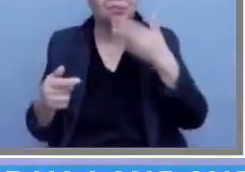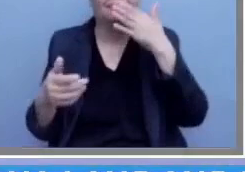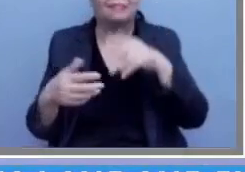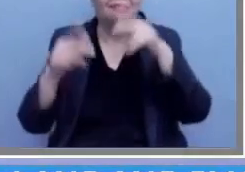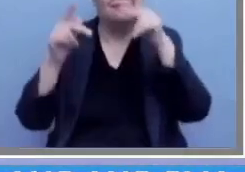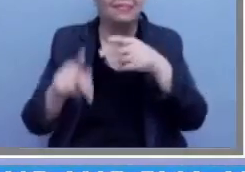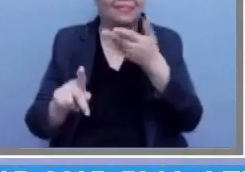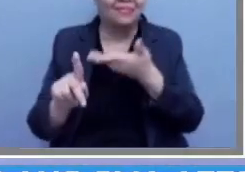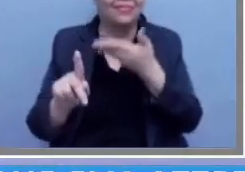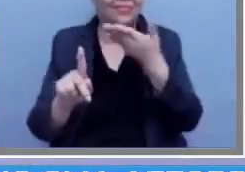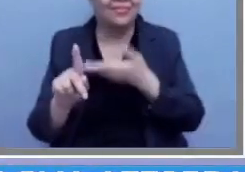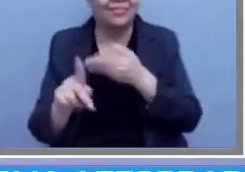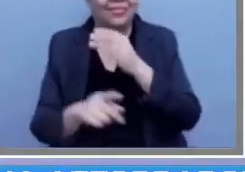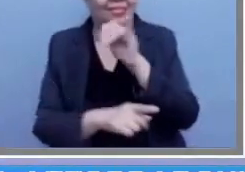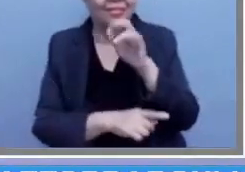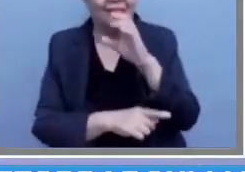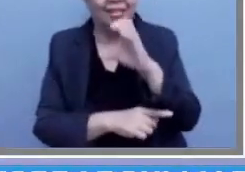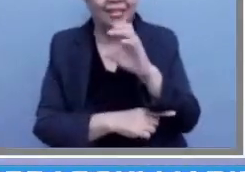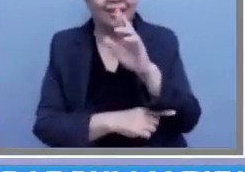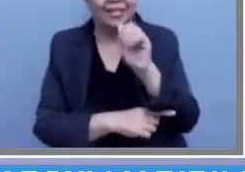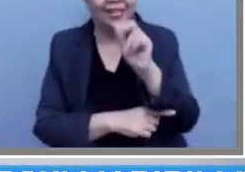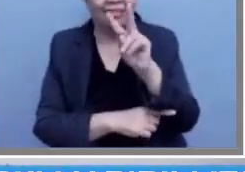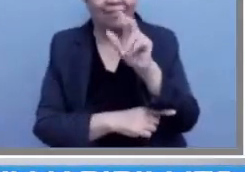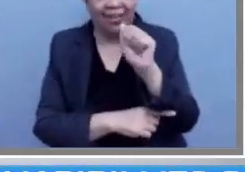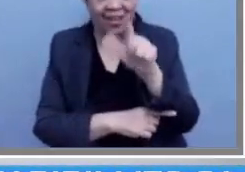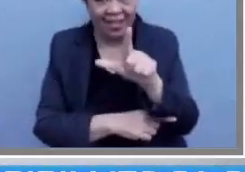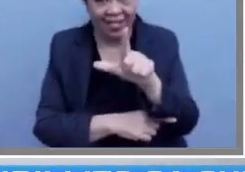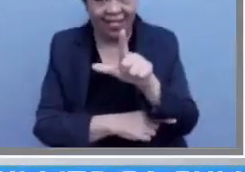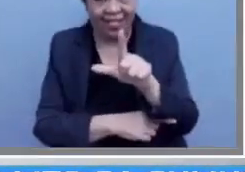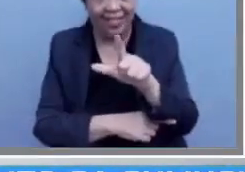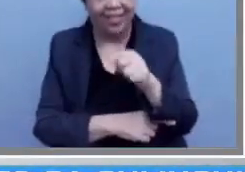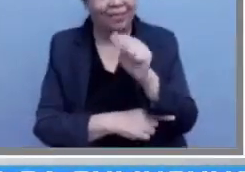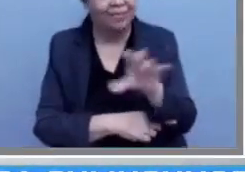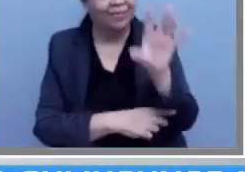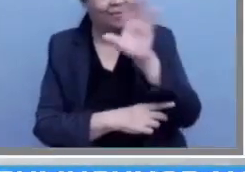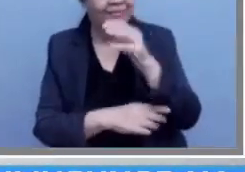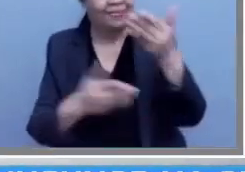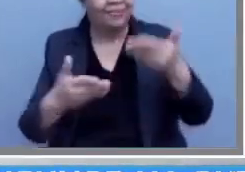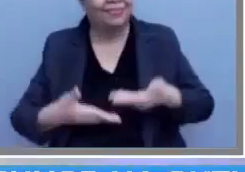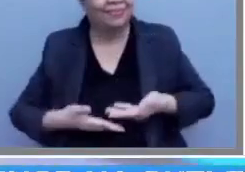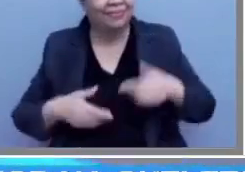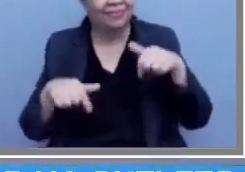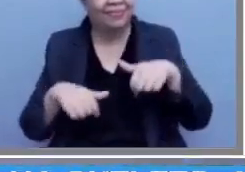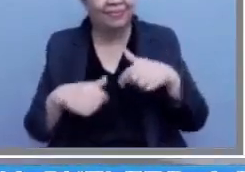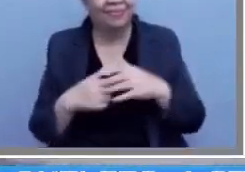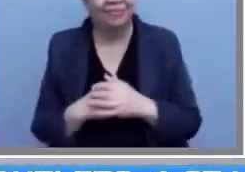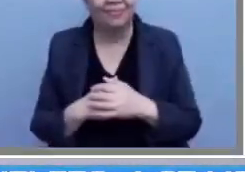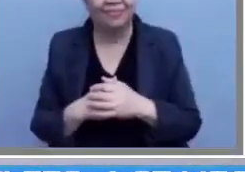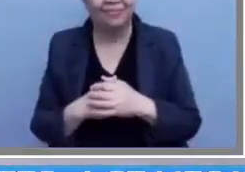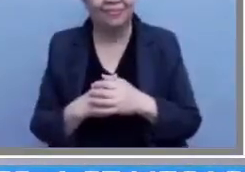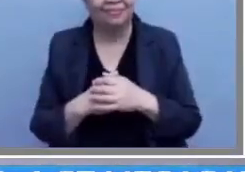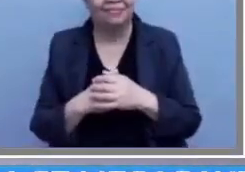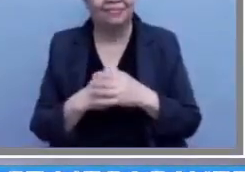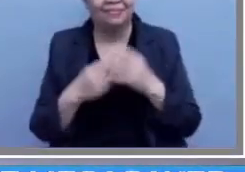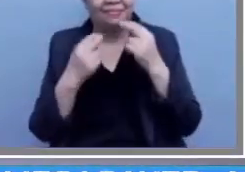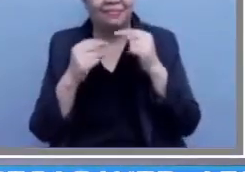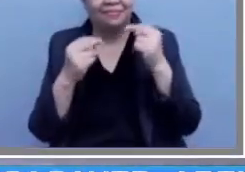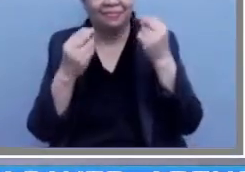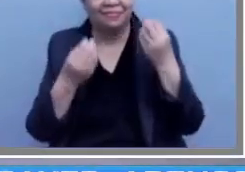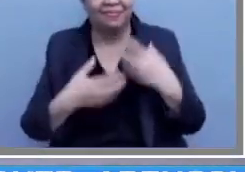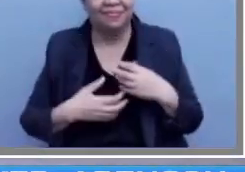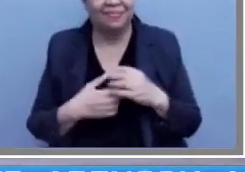Mr Raval Magandang umaga and Welcome sa balita ko sir Hello sir jerck naku og action